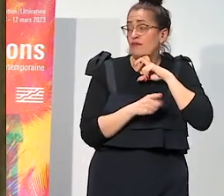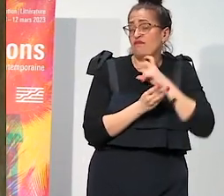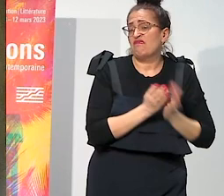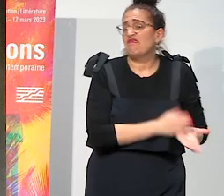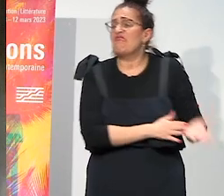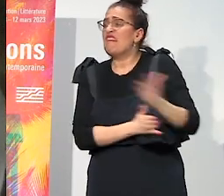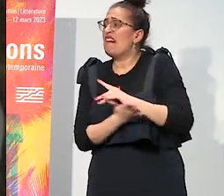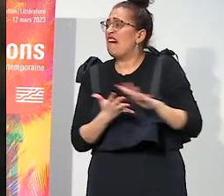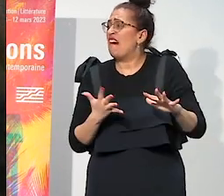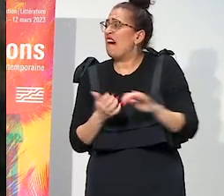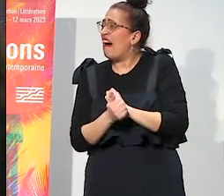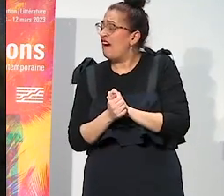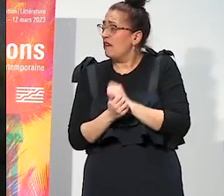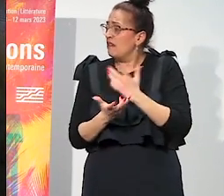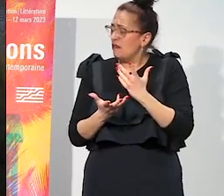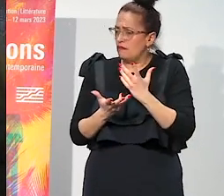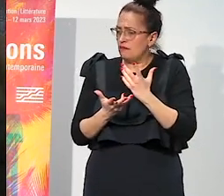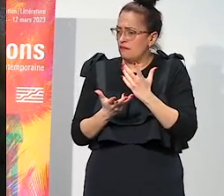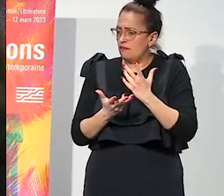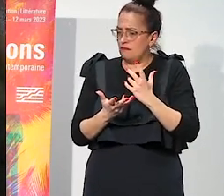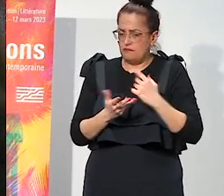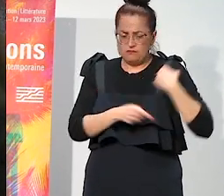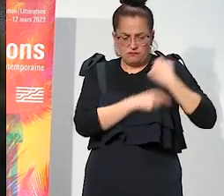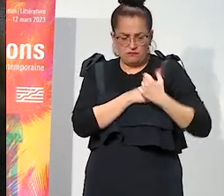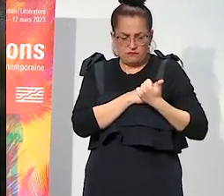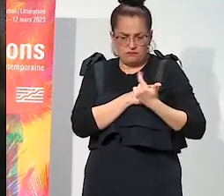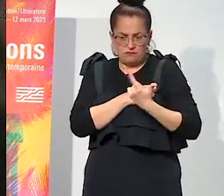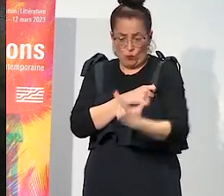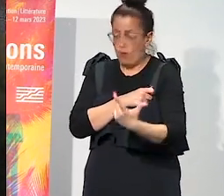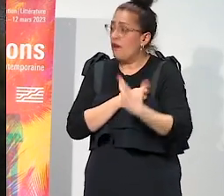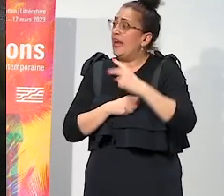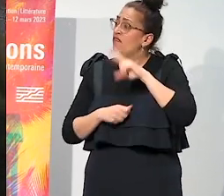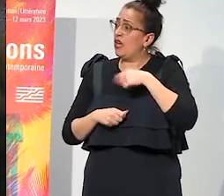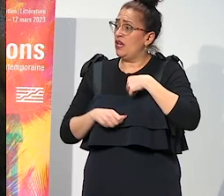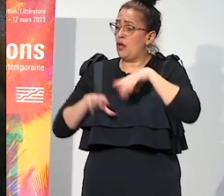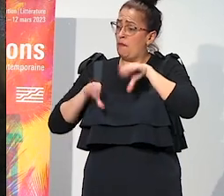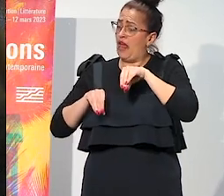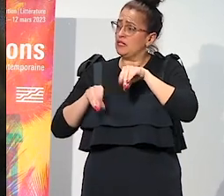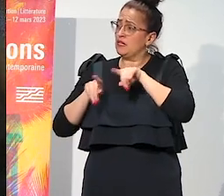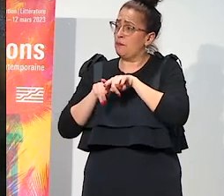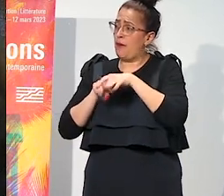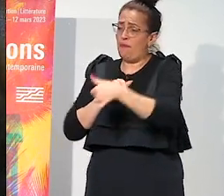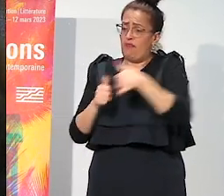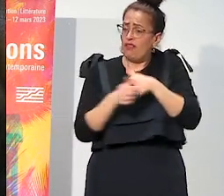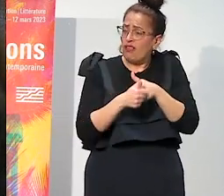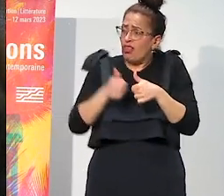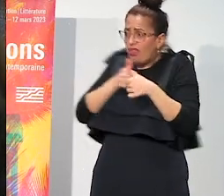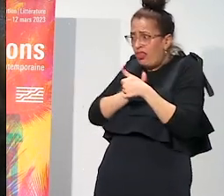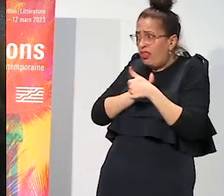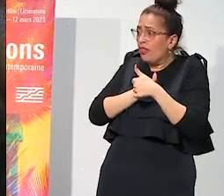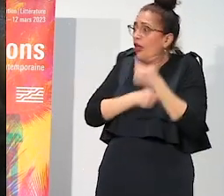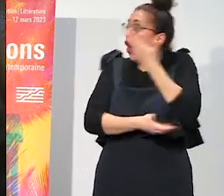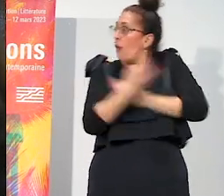la première, je ne veux surtout pas usurper des places. C'est-à-dire que je ne suis pas mes grands-parents, je n'ai pas souffert ce qu'ils ont